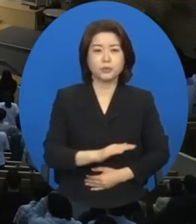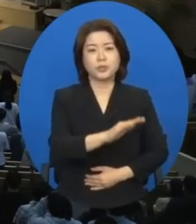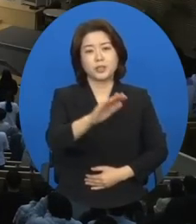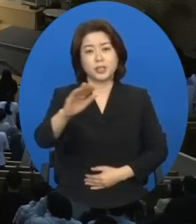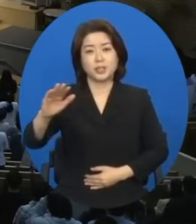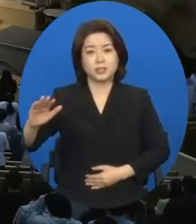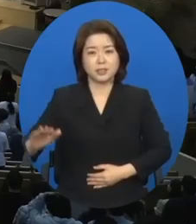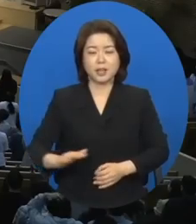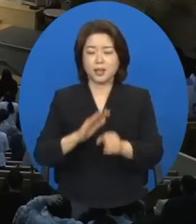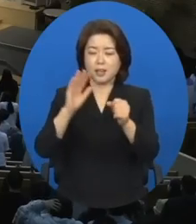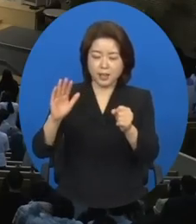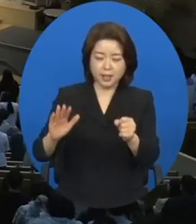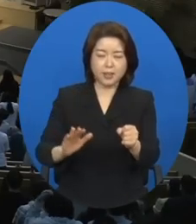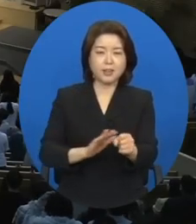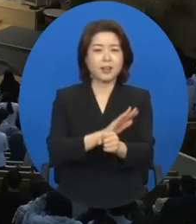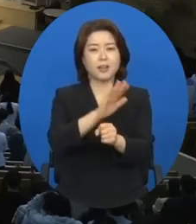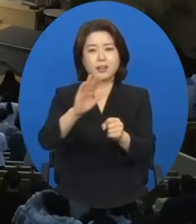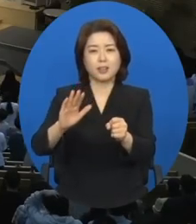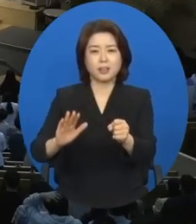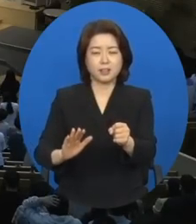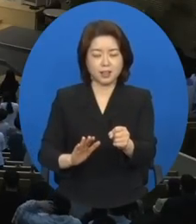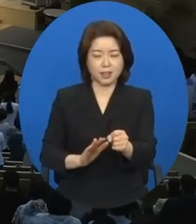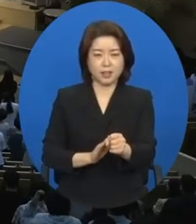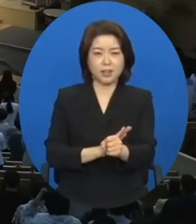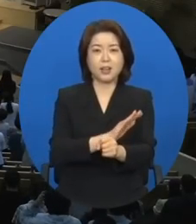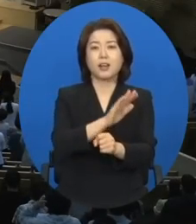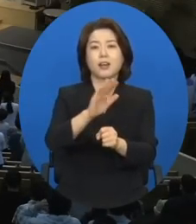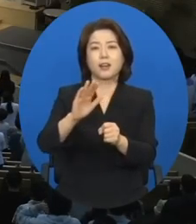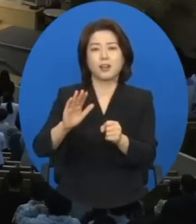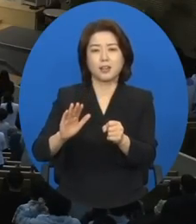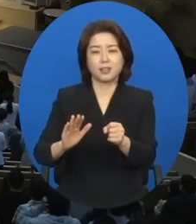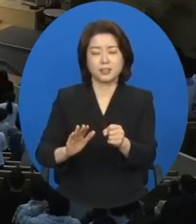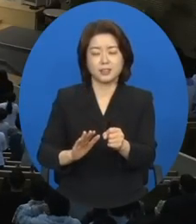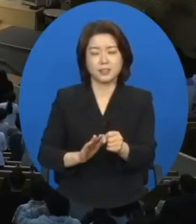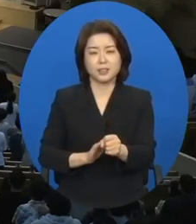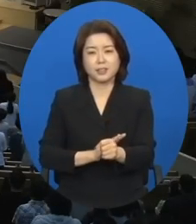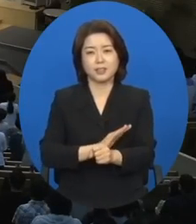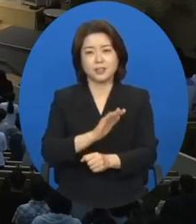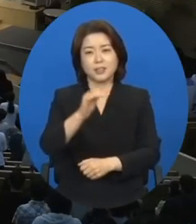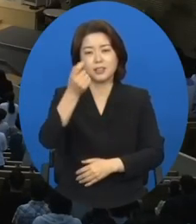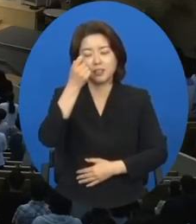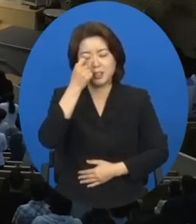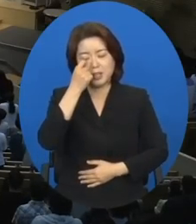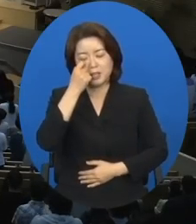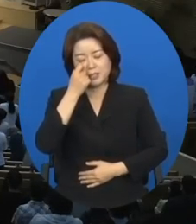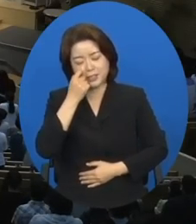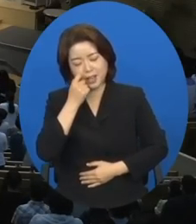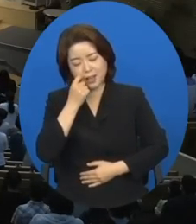우리를 사랑하신